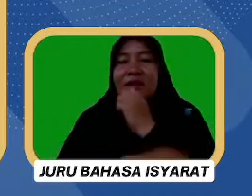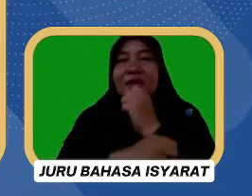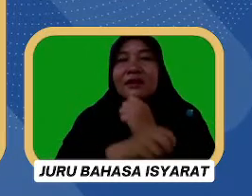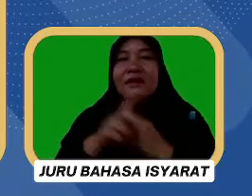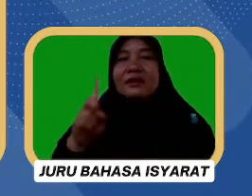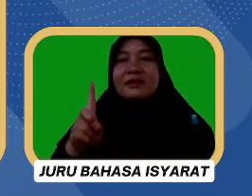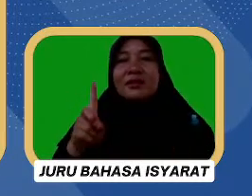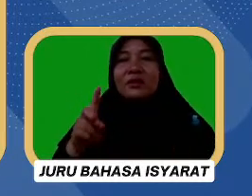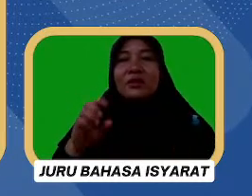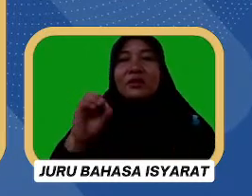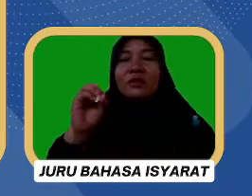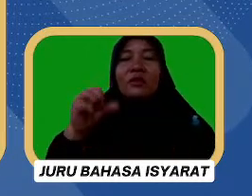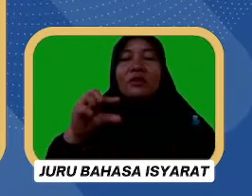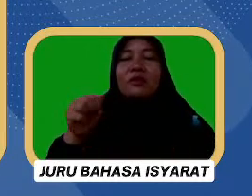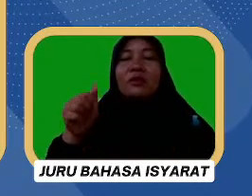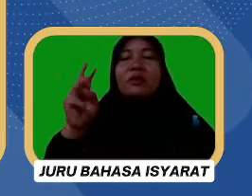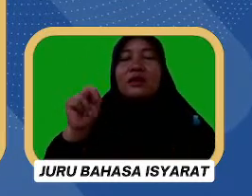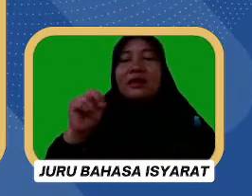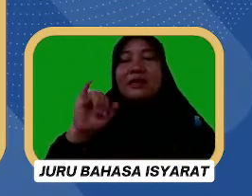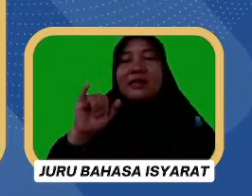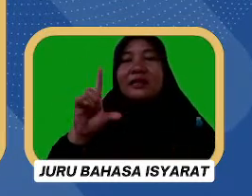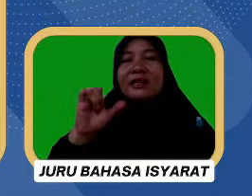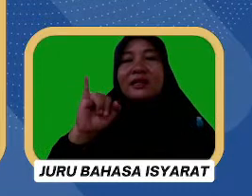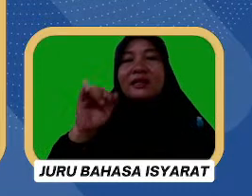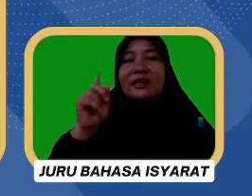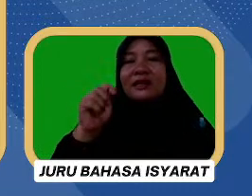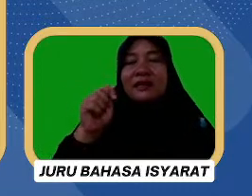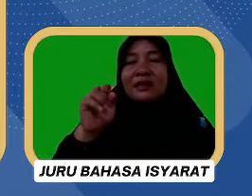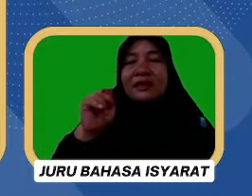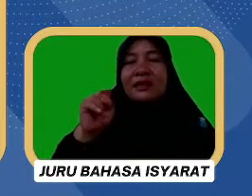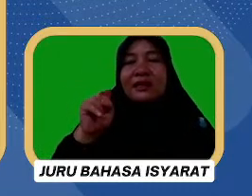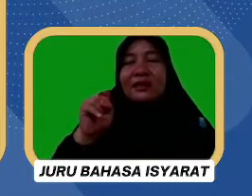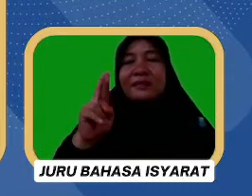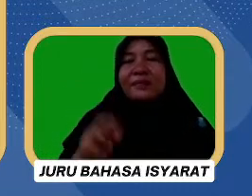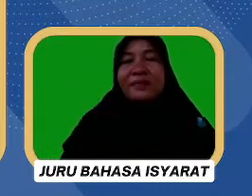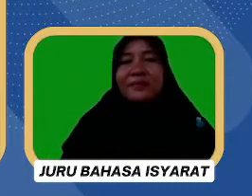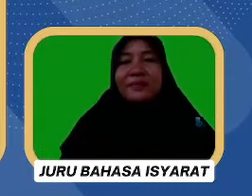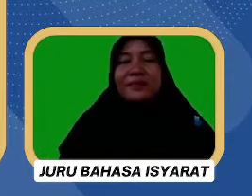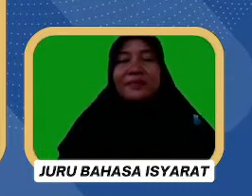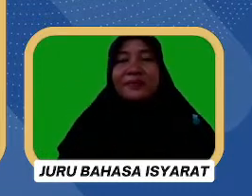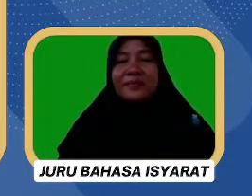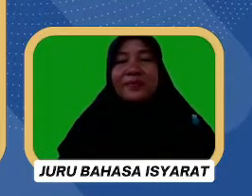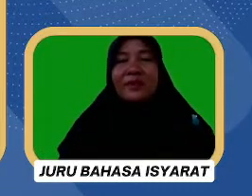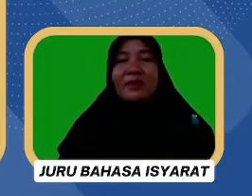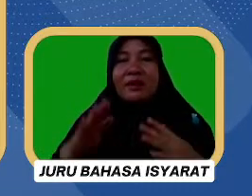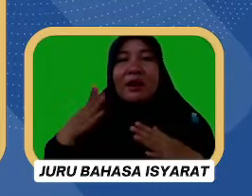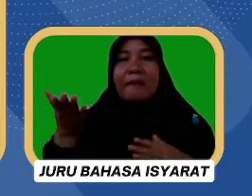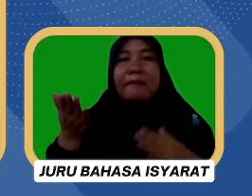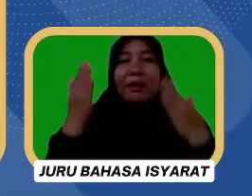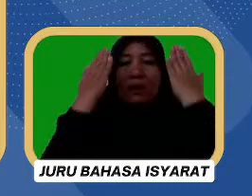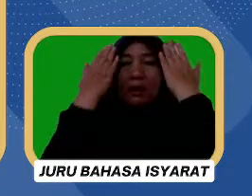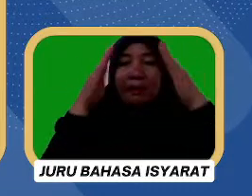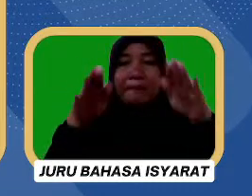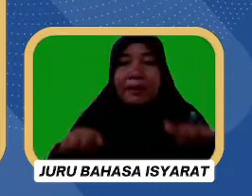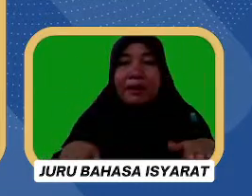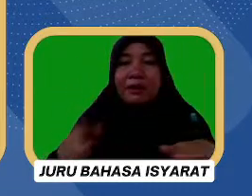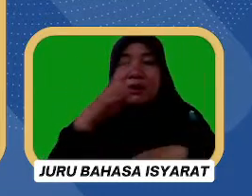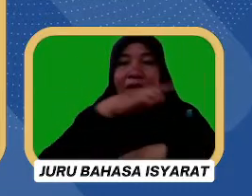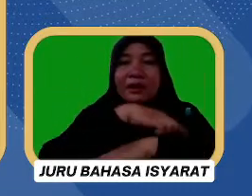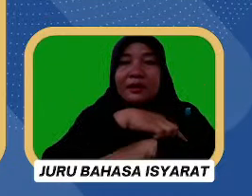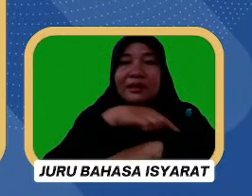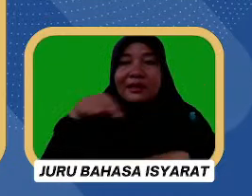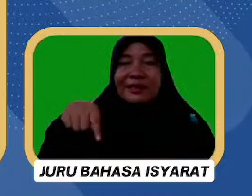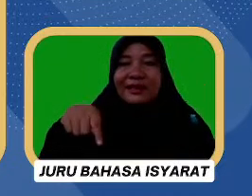Ogan Ilir. Bagaimana nih kabarnya pada pagi hari ini? Kelihatannya teman-teman semua ceria sekali ya hari